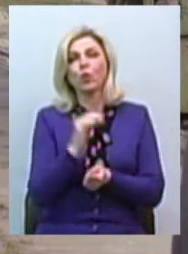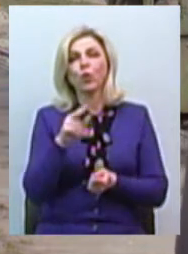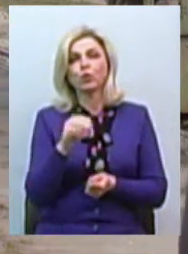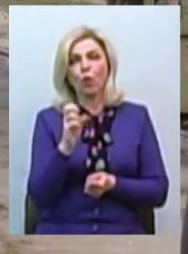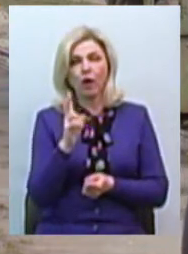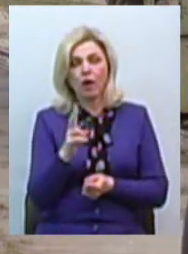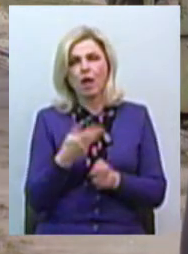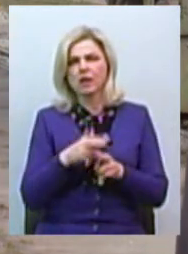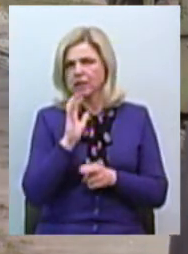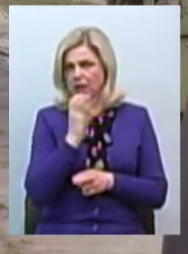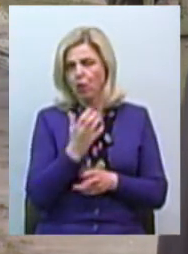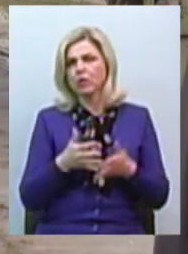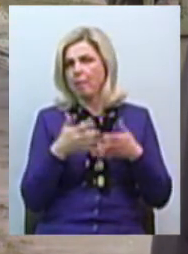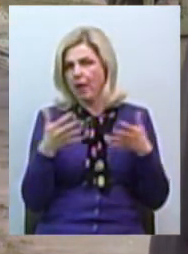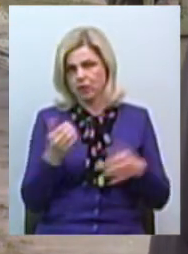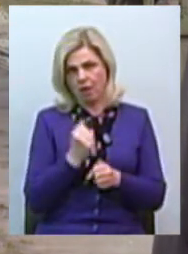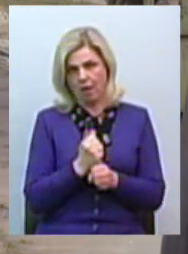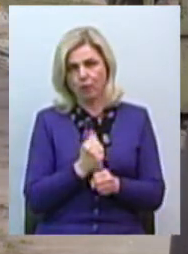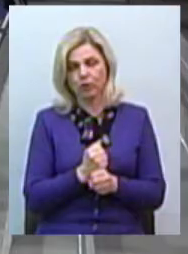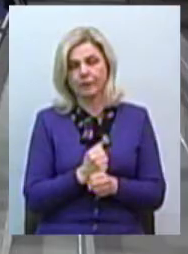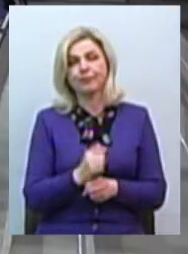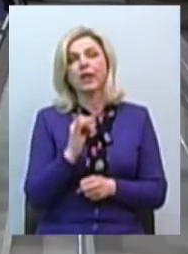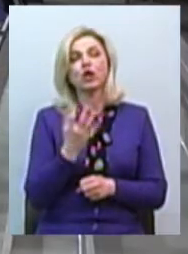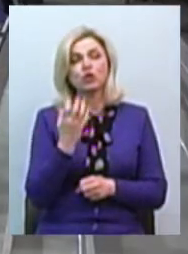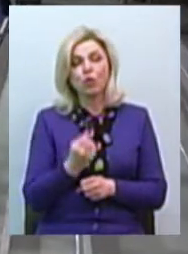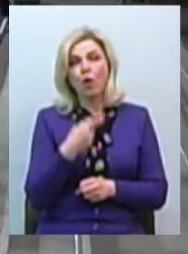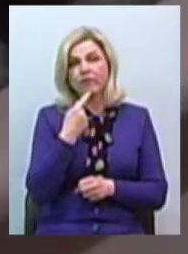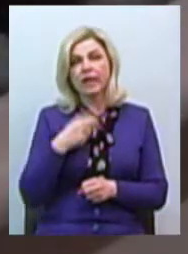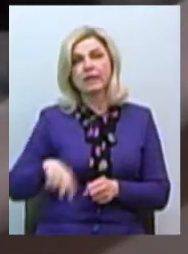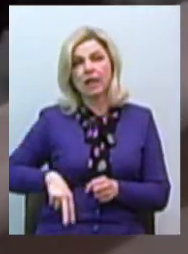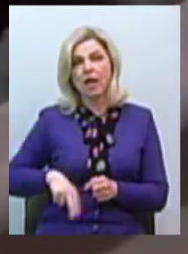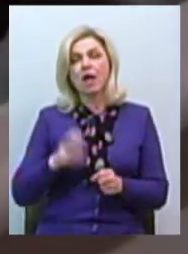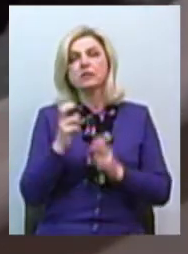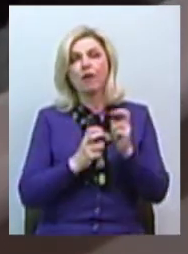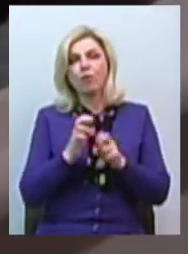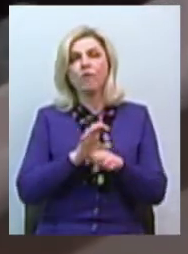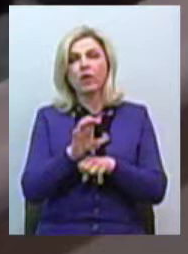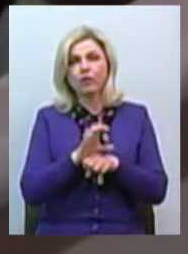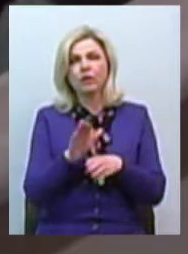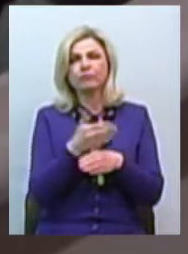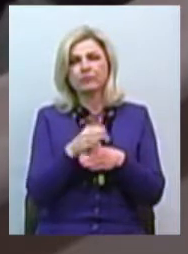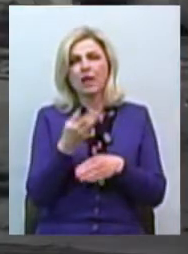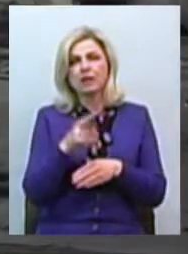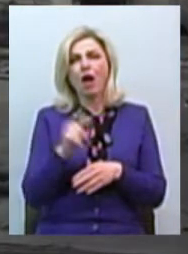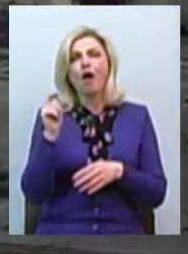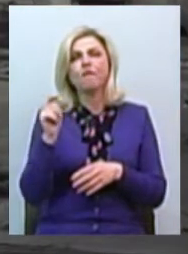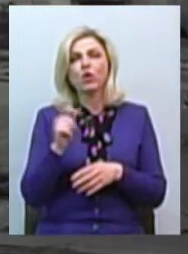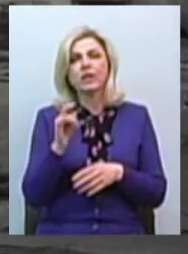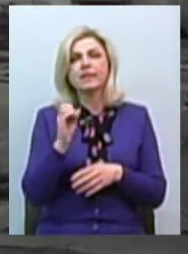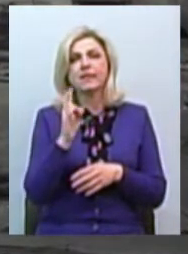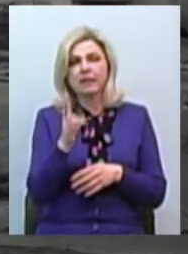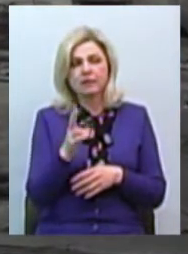велика, серйозна робота. Крім цього, розповів Василь Крепасина, завод виробляє металоконструкції для Воскресенсько-Подільського мосту в